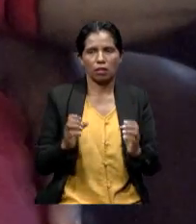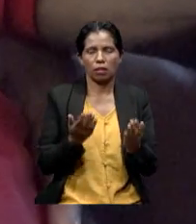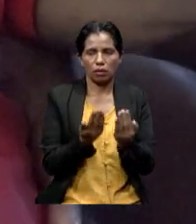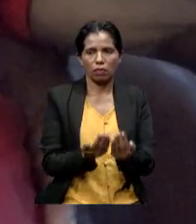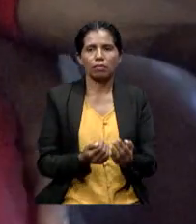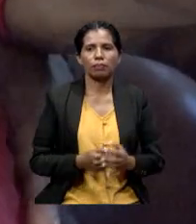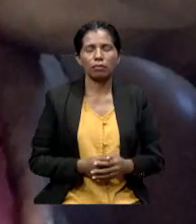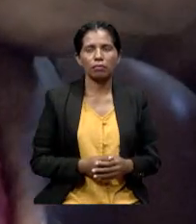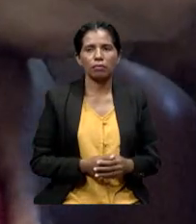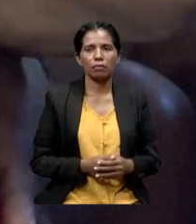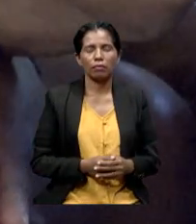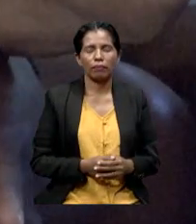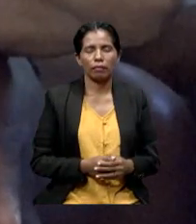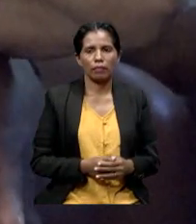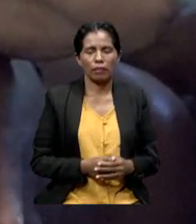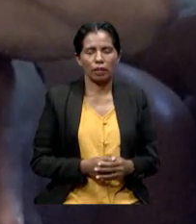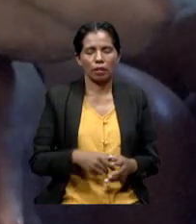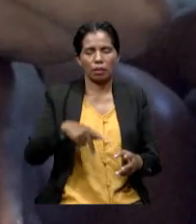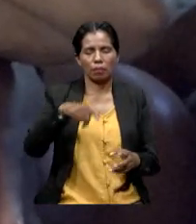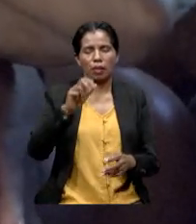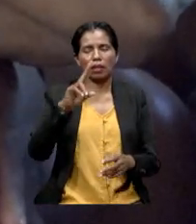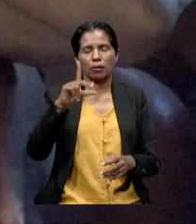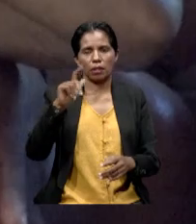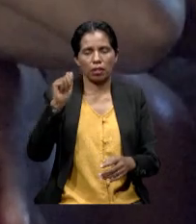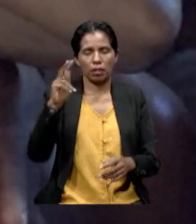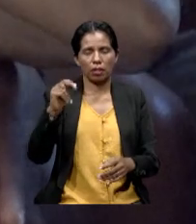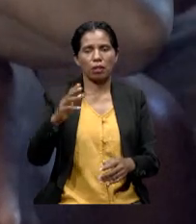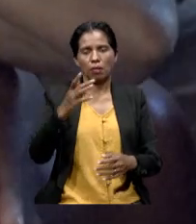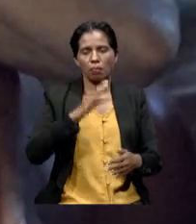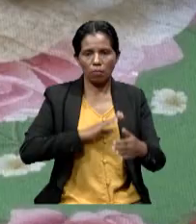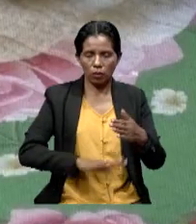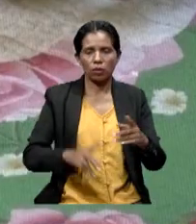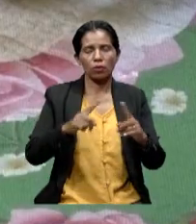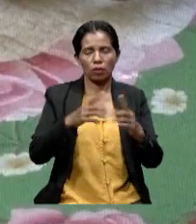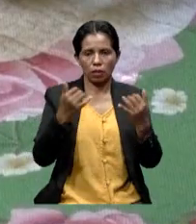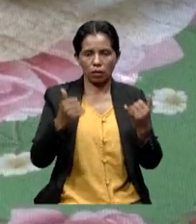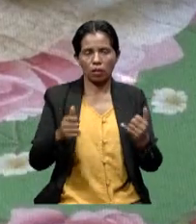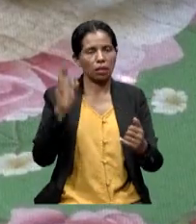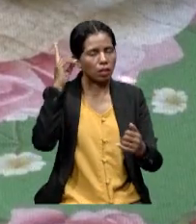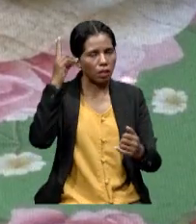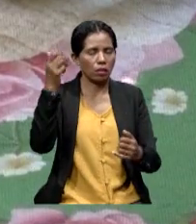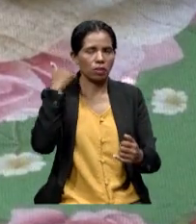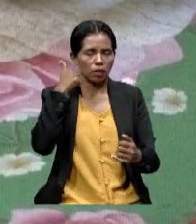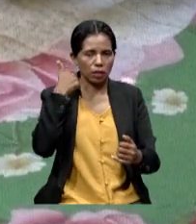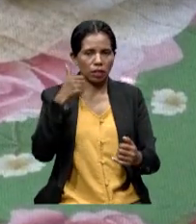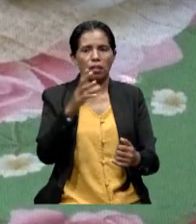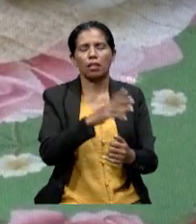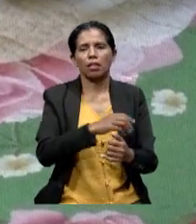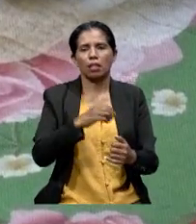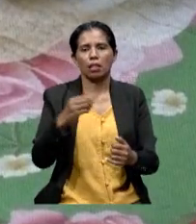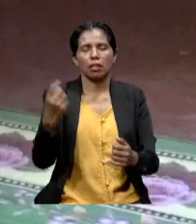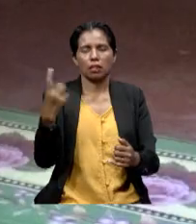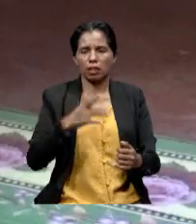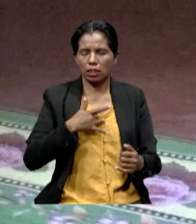kamar. Aku Husi Paulina Morris, mai to agora, Tio Antonio, honya kaben, Tio Antonia,